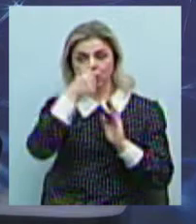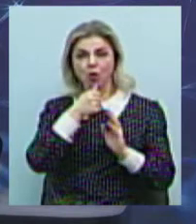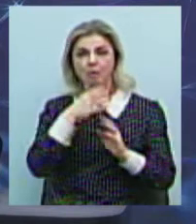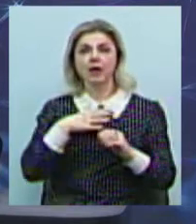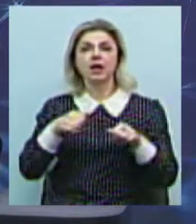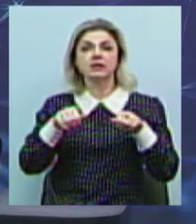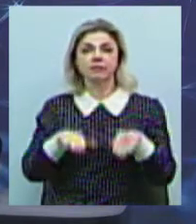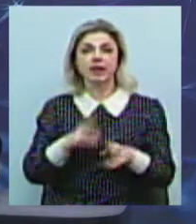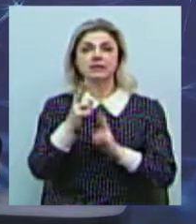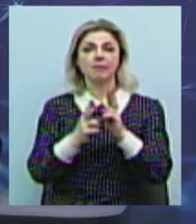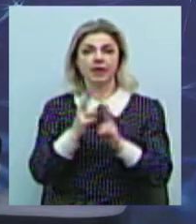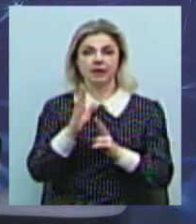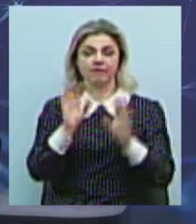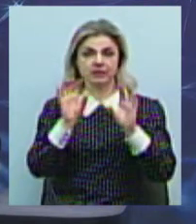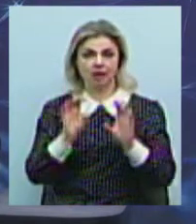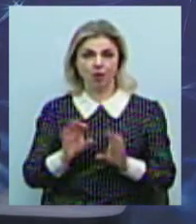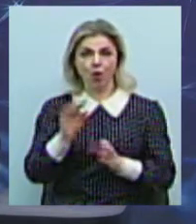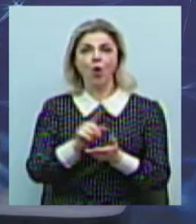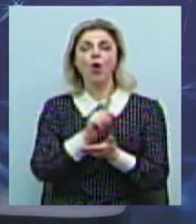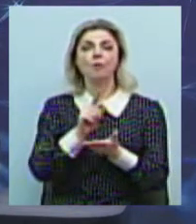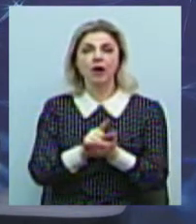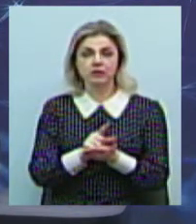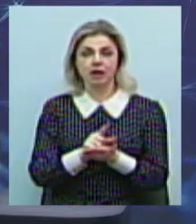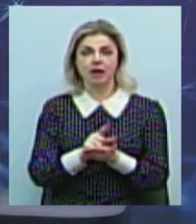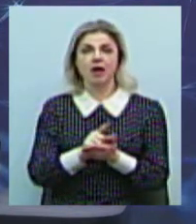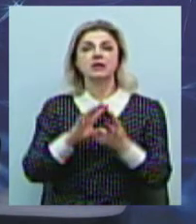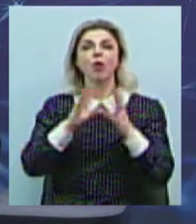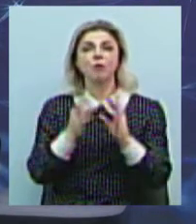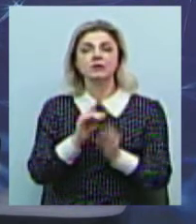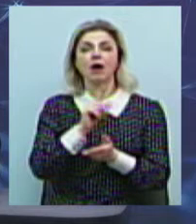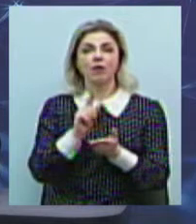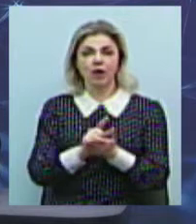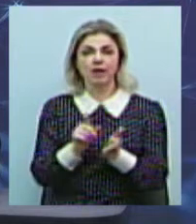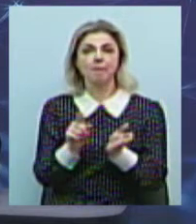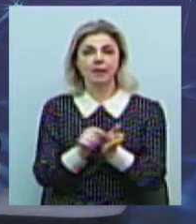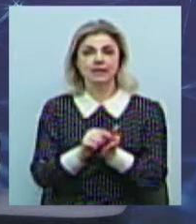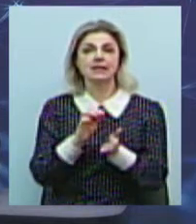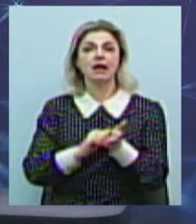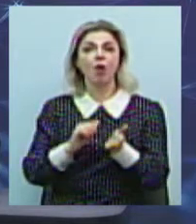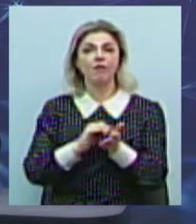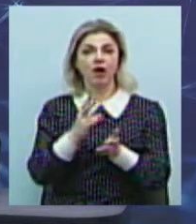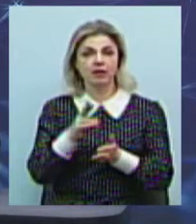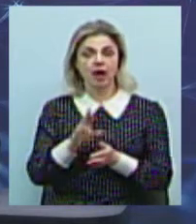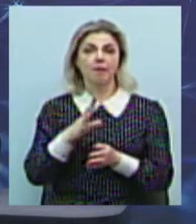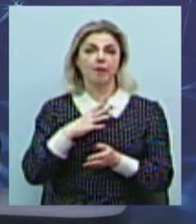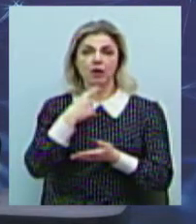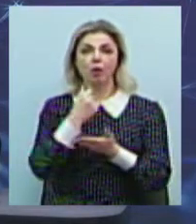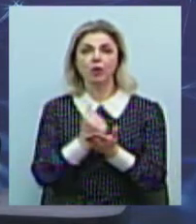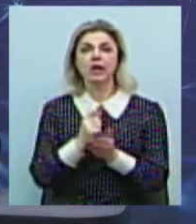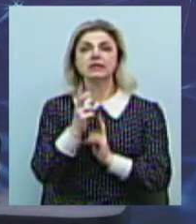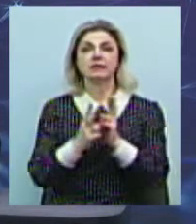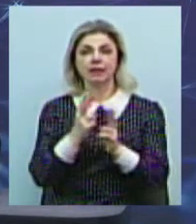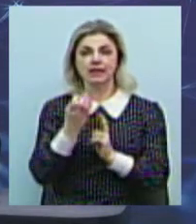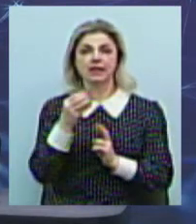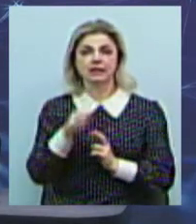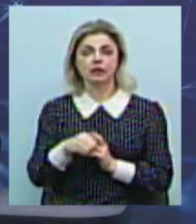зміни у наш закон про загальнообов'язкове державне пенсійне страхування, і, зокрема, були прийняті зміни у статтю 42